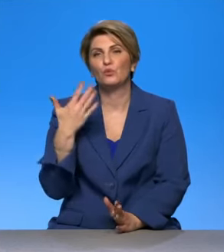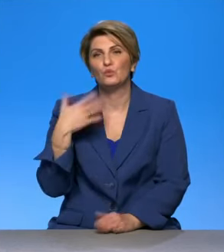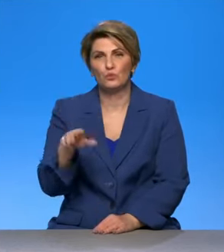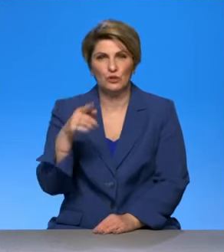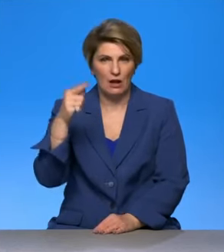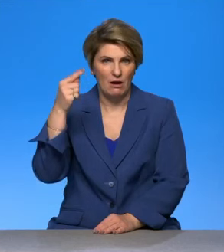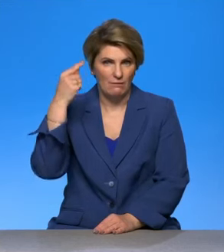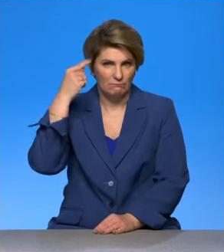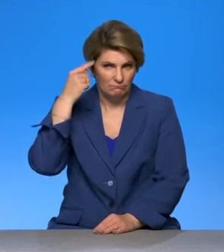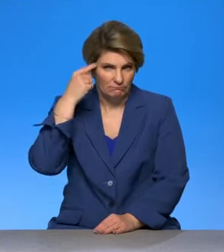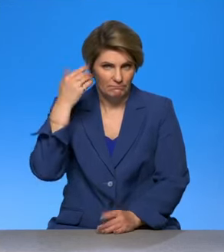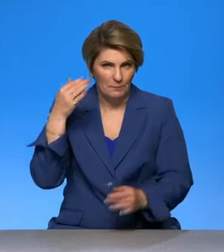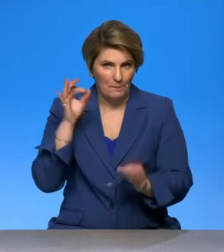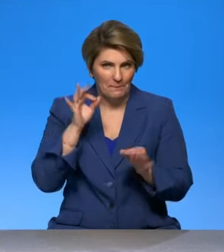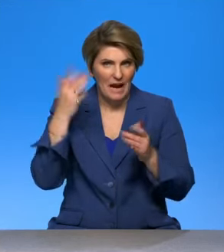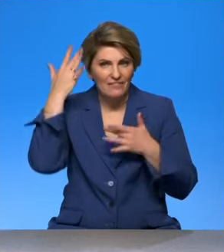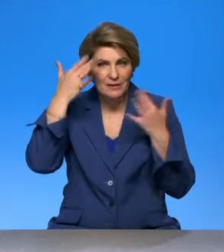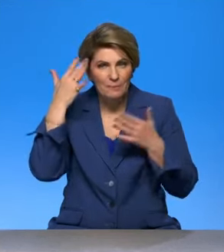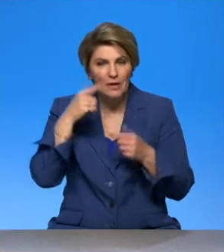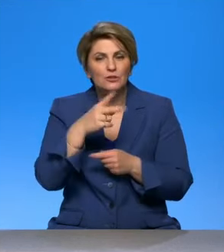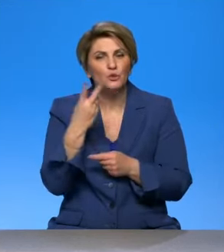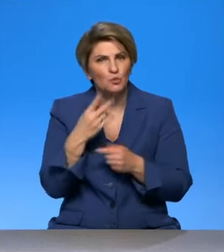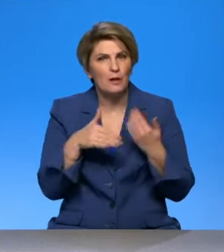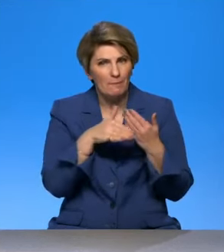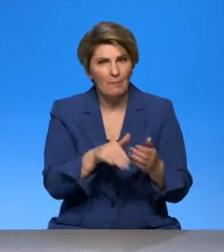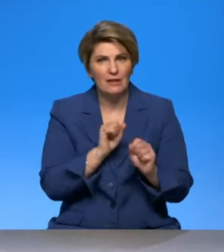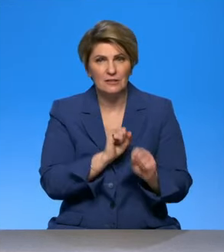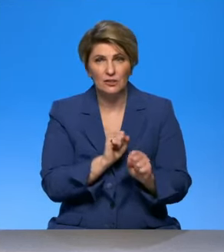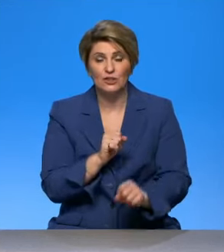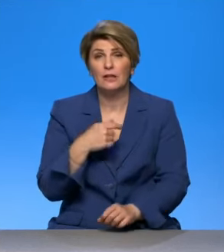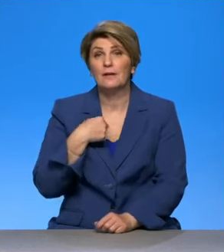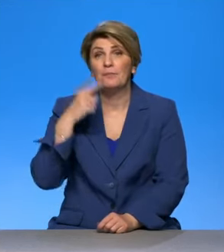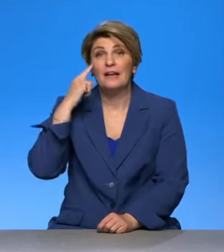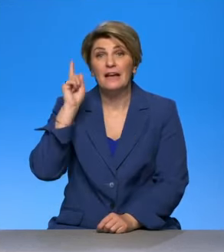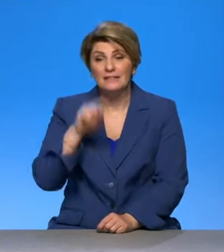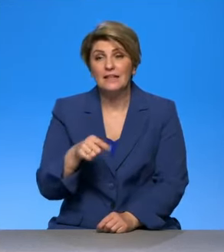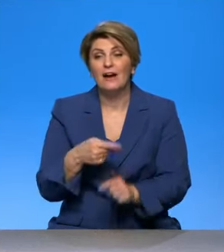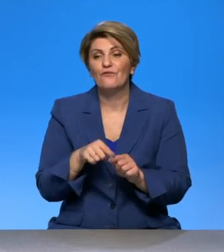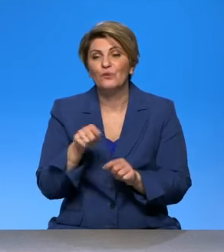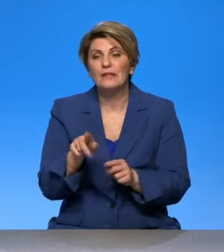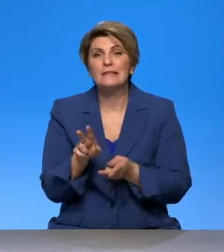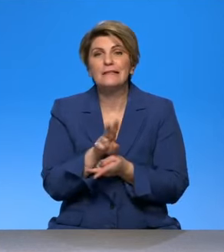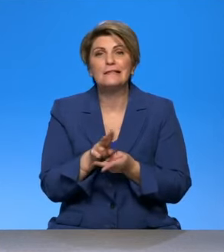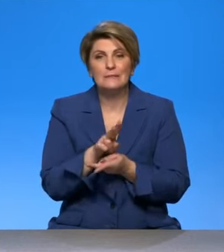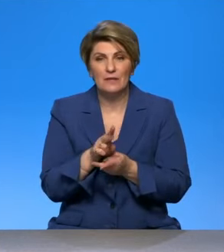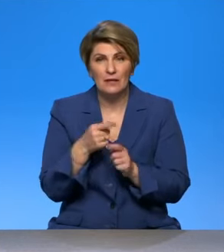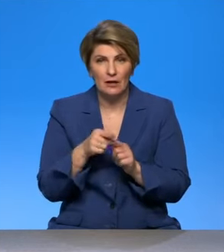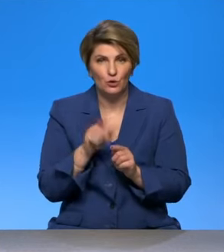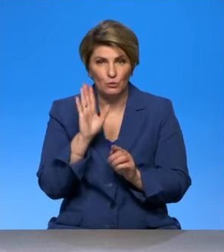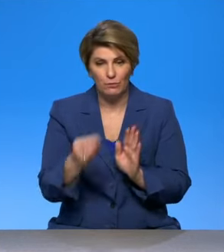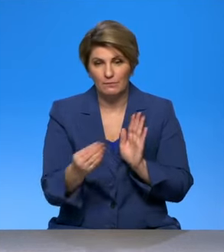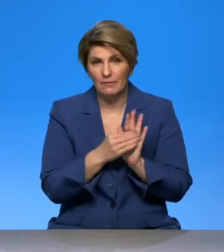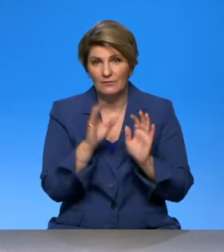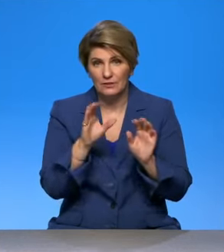Вот таким людям надо помогать, безусловно, их надо защищать. Ну, я знаю вот эти поправки, которые будут вводить. Например,